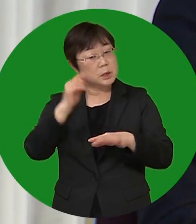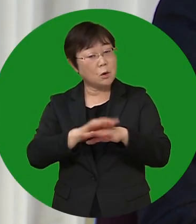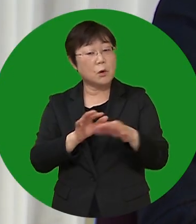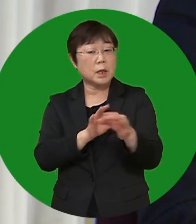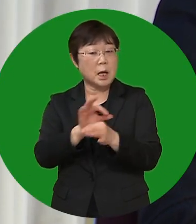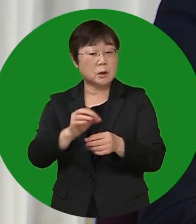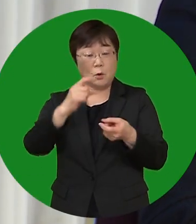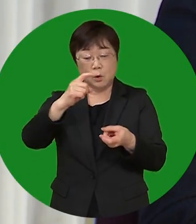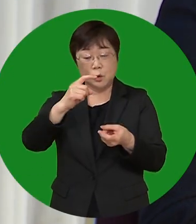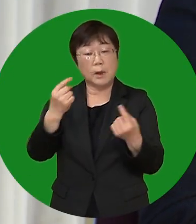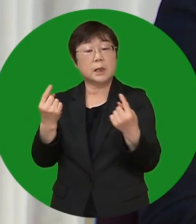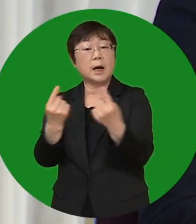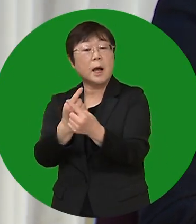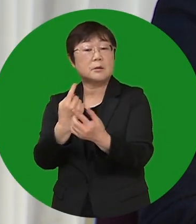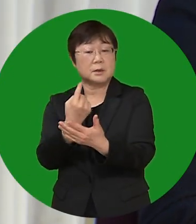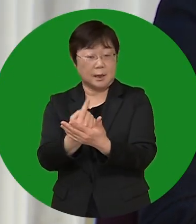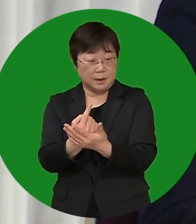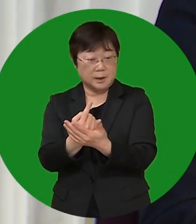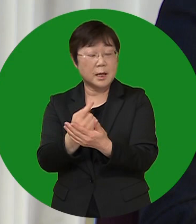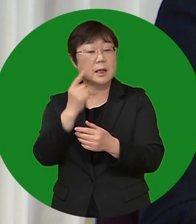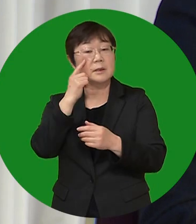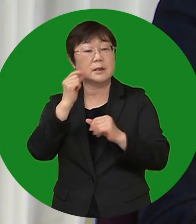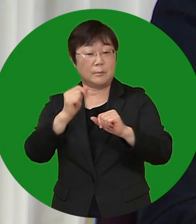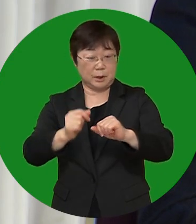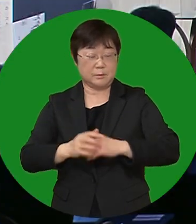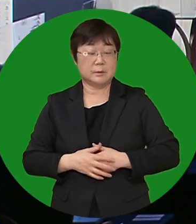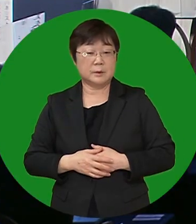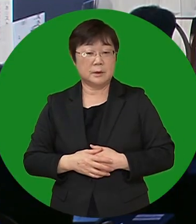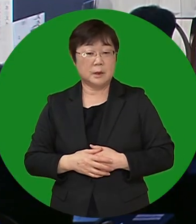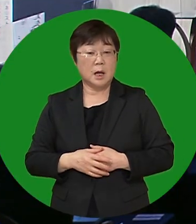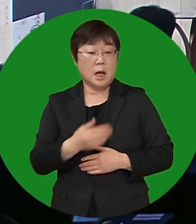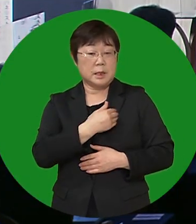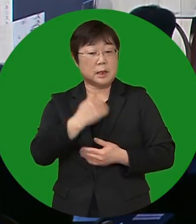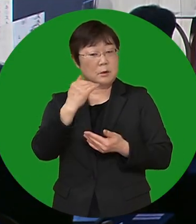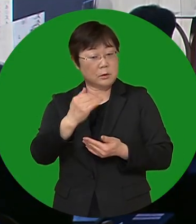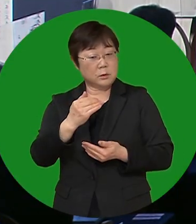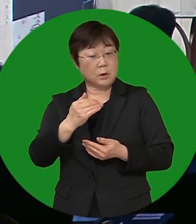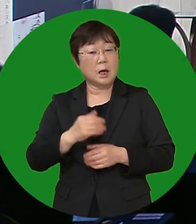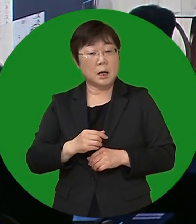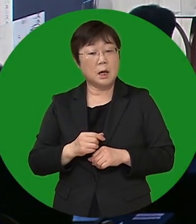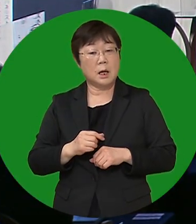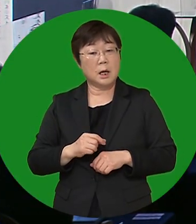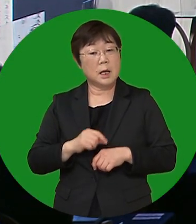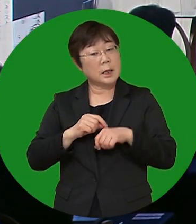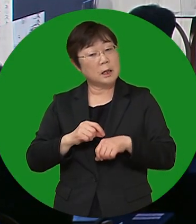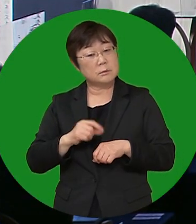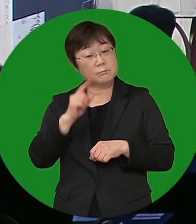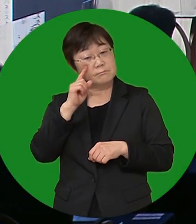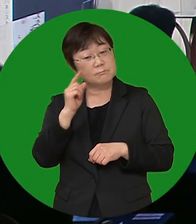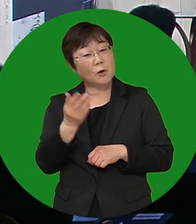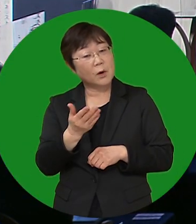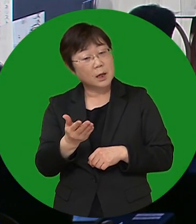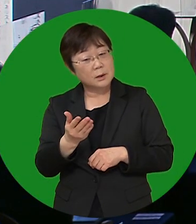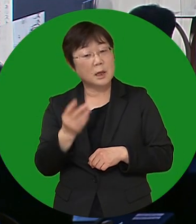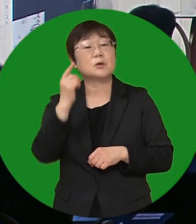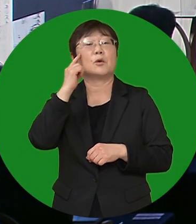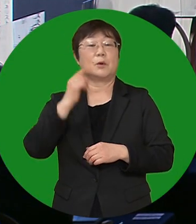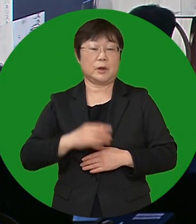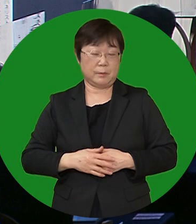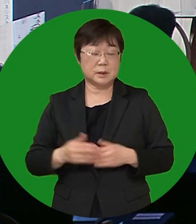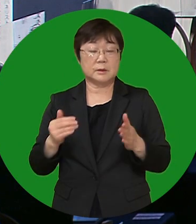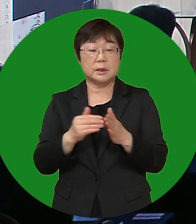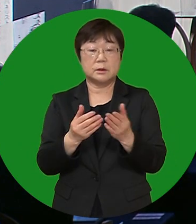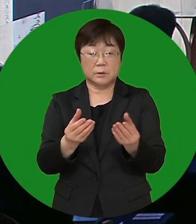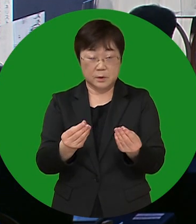施工経営ということの言葉に変えてやってみるということでできることから気軽にやってみたらどうかなというふうに思います